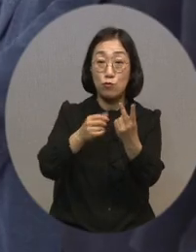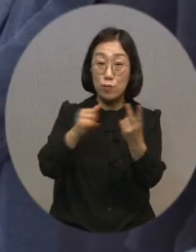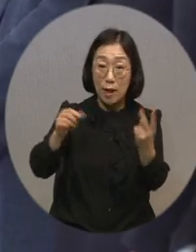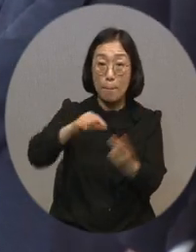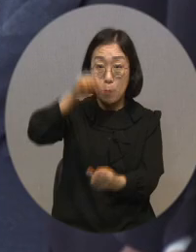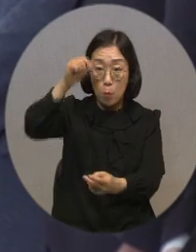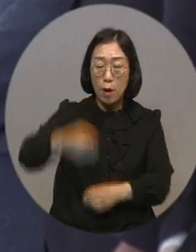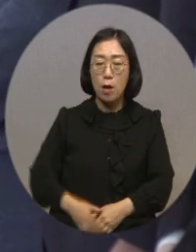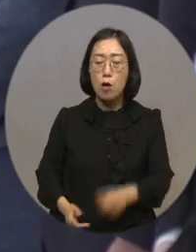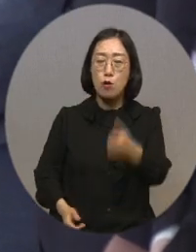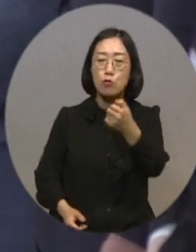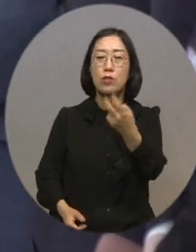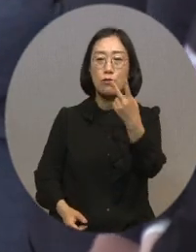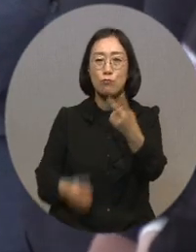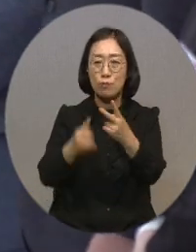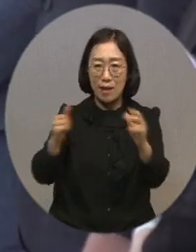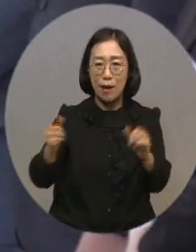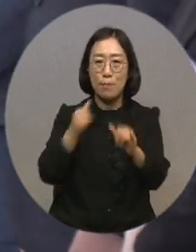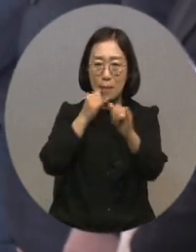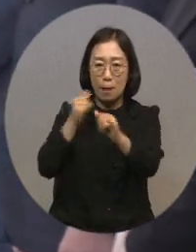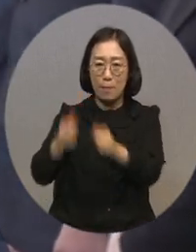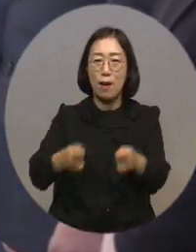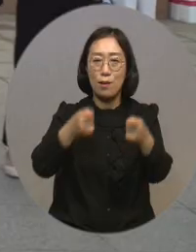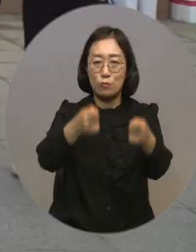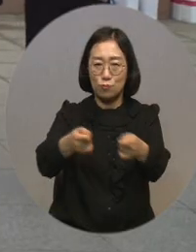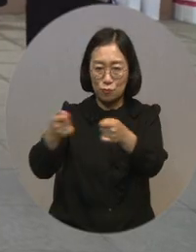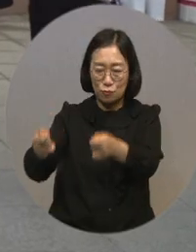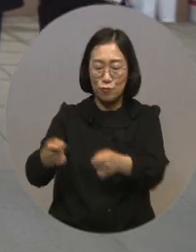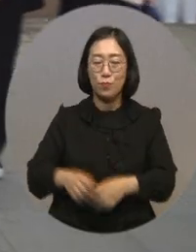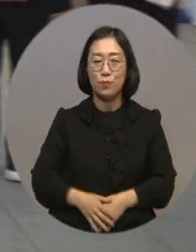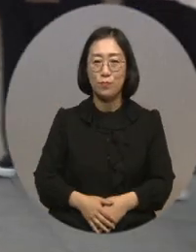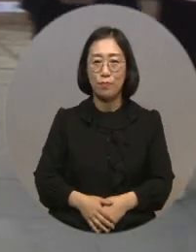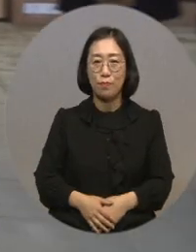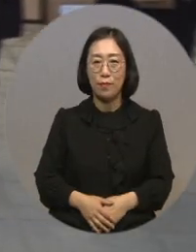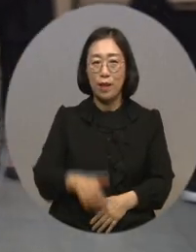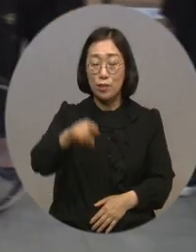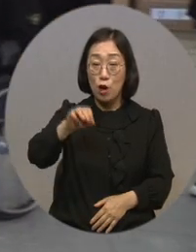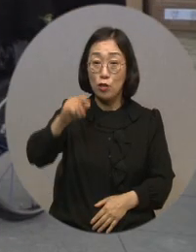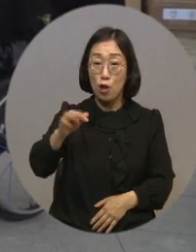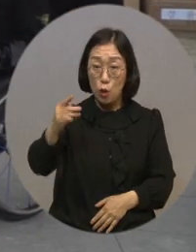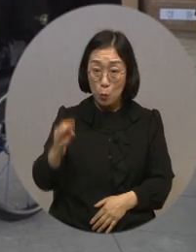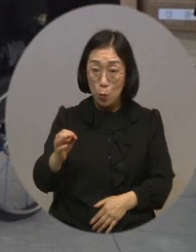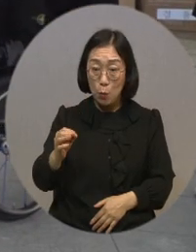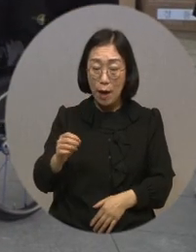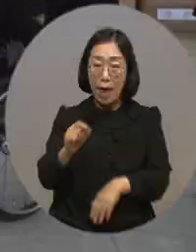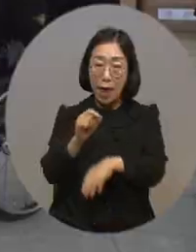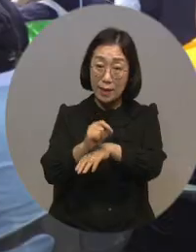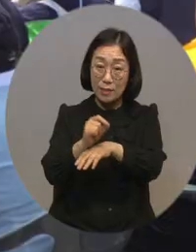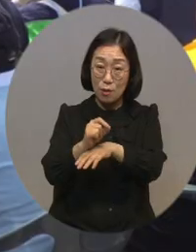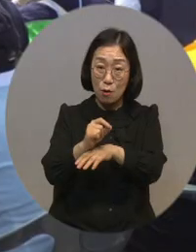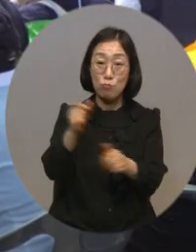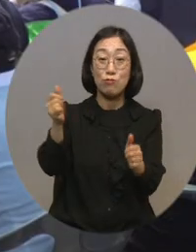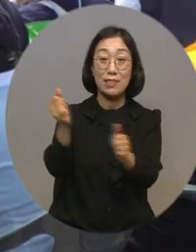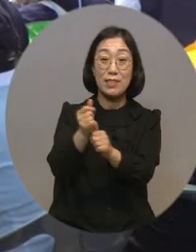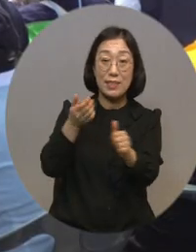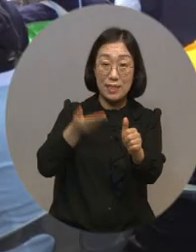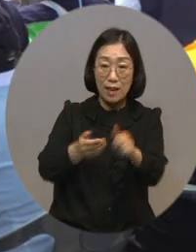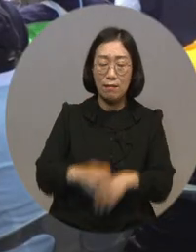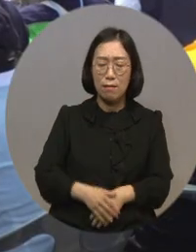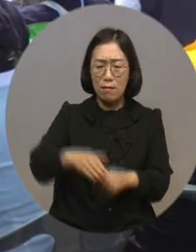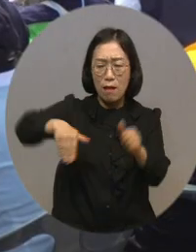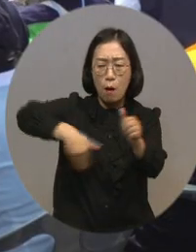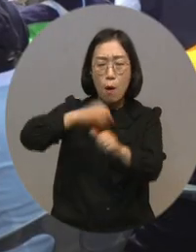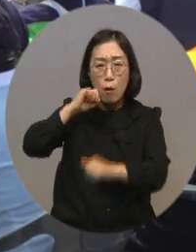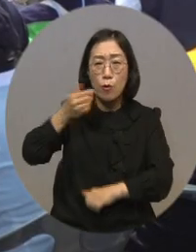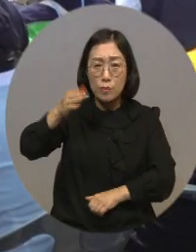총 52명이 수상의 영예를 안았습니다. 정선용 행정부지사는 어려운 재정 상황에서도